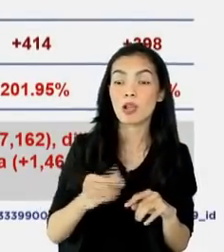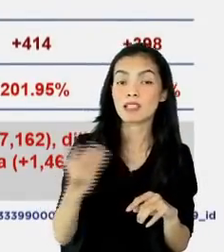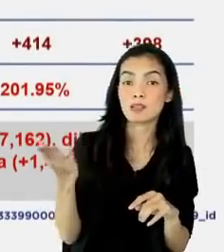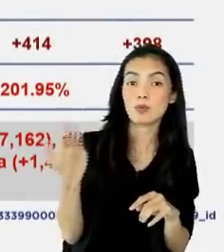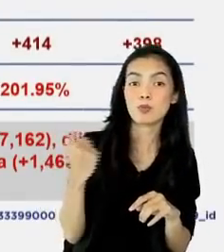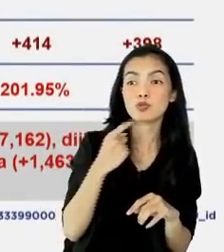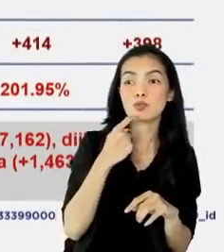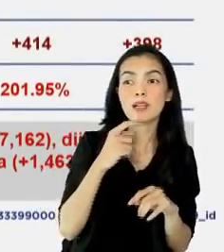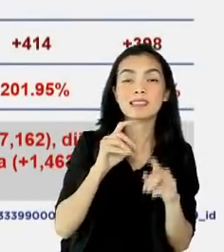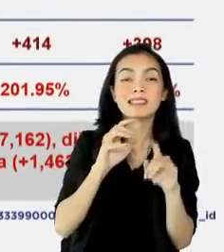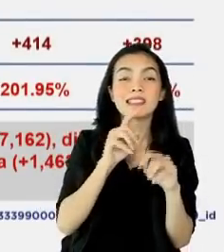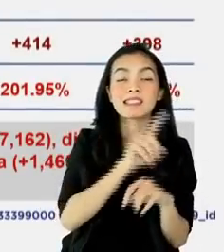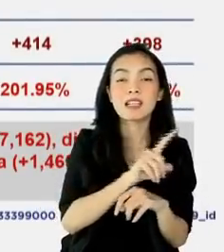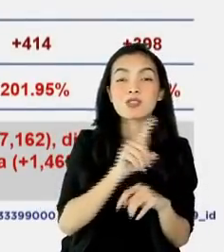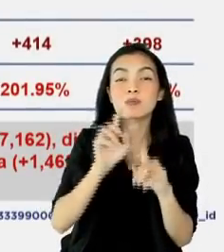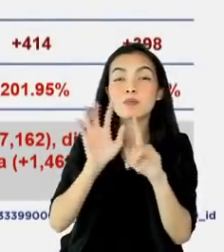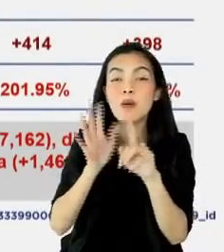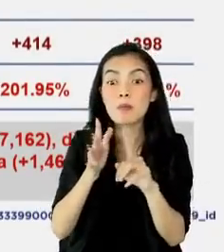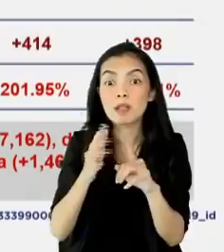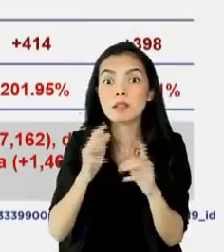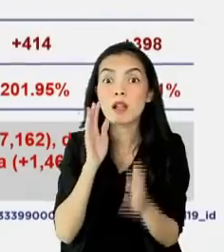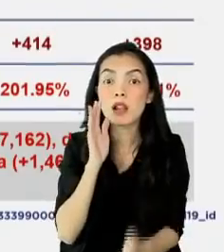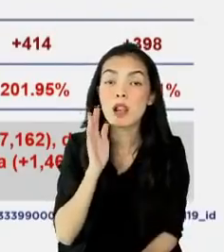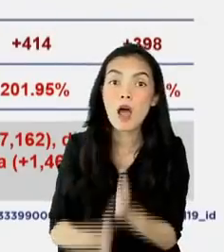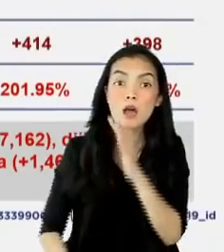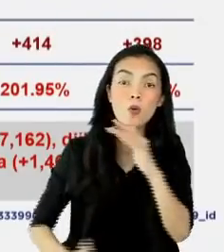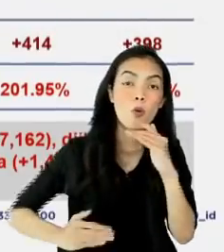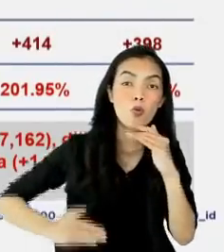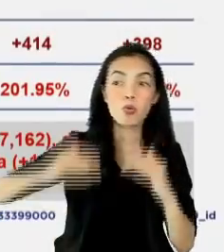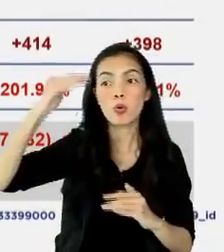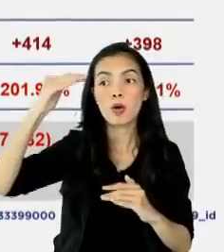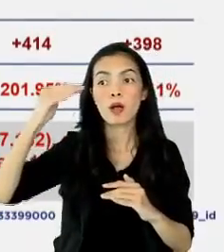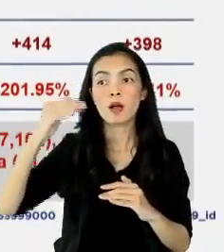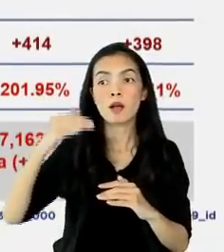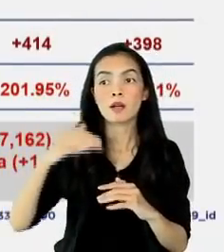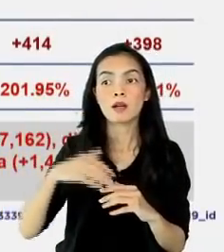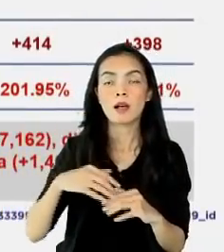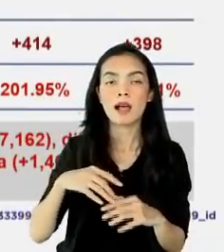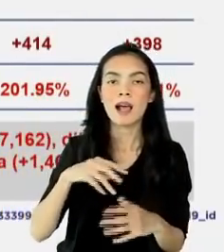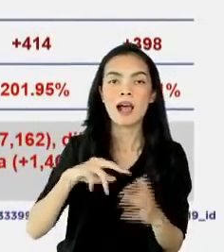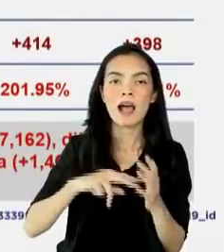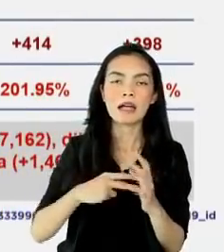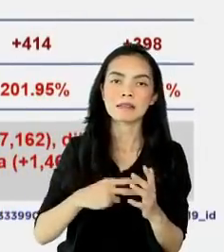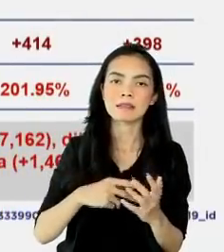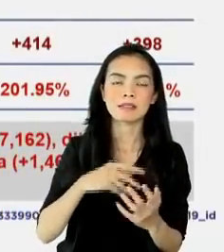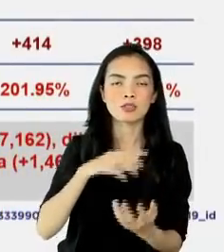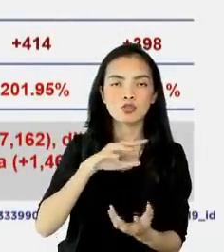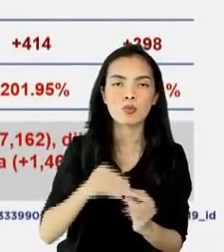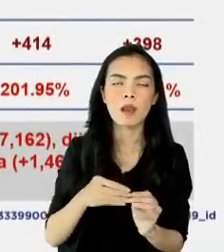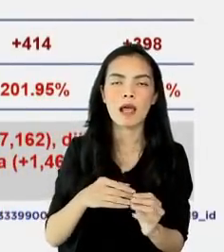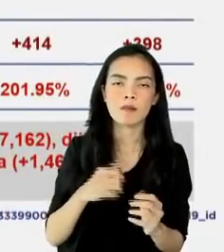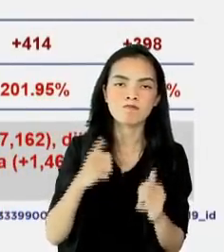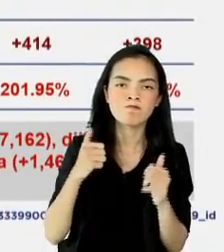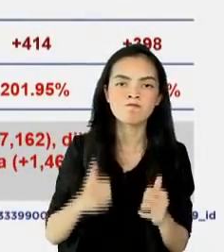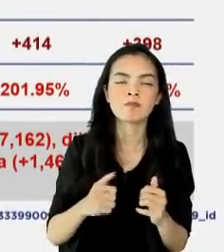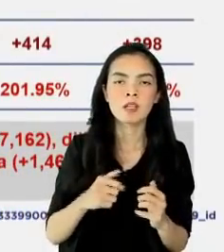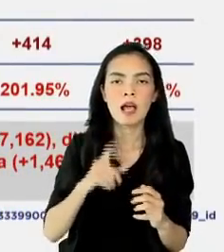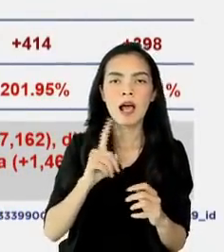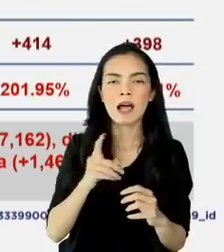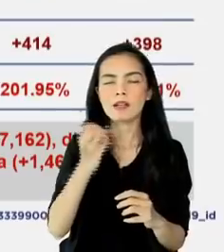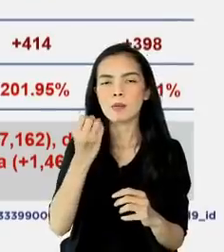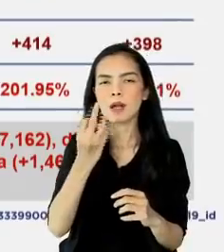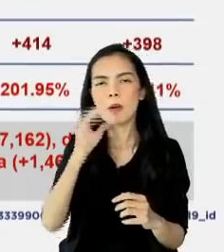hanya 115, tiba-tiba naik jadi 1.458. Makanya saya tetap ngeluarin angka absolut dengan presentasi,